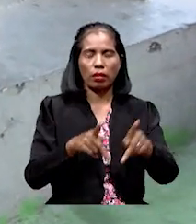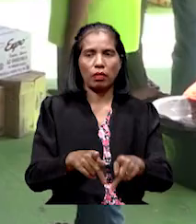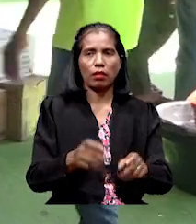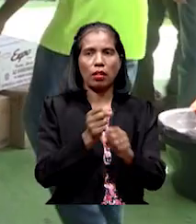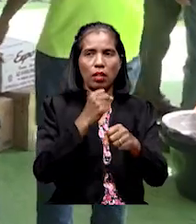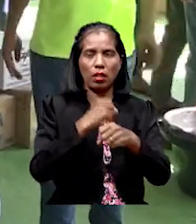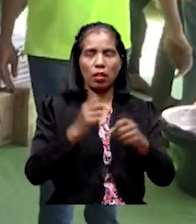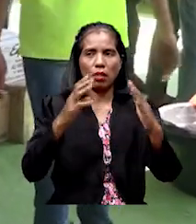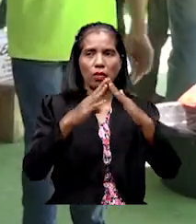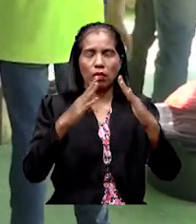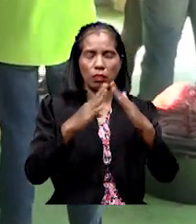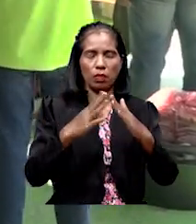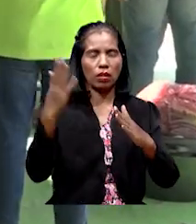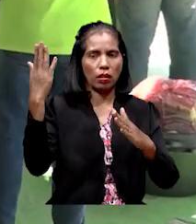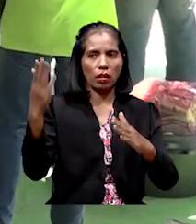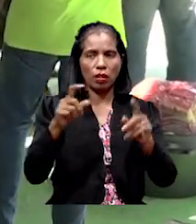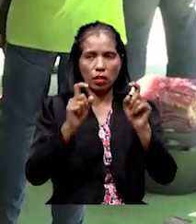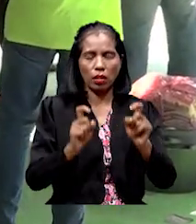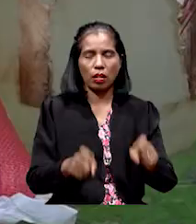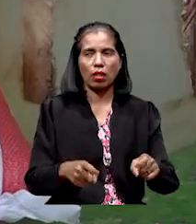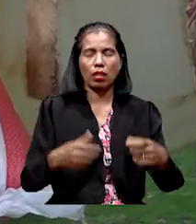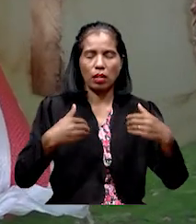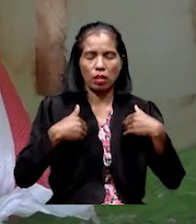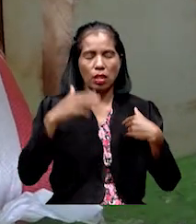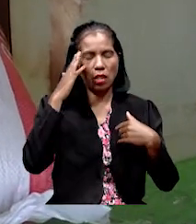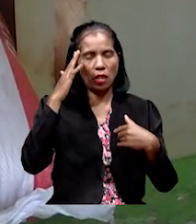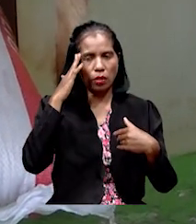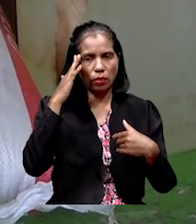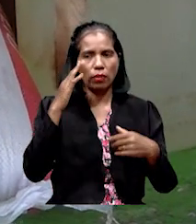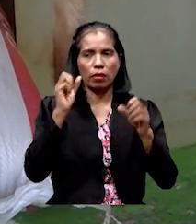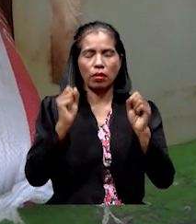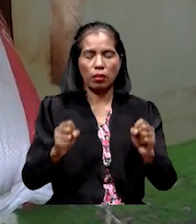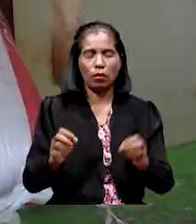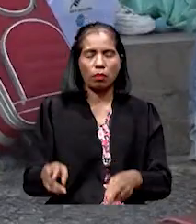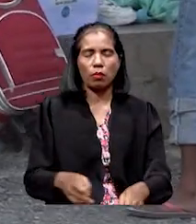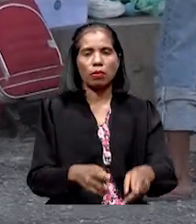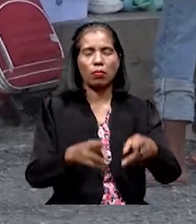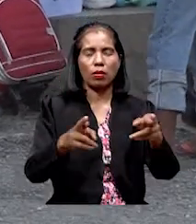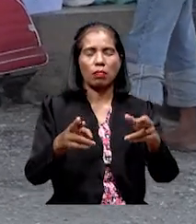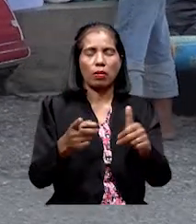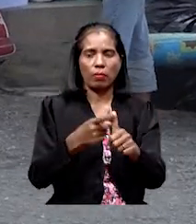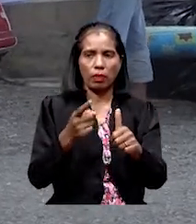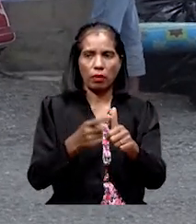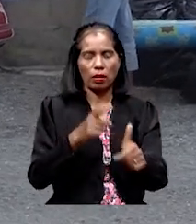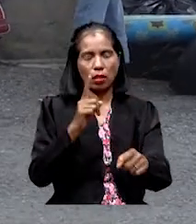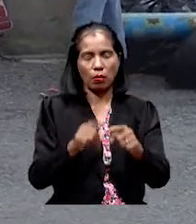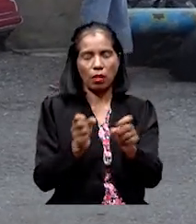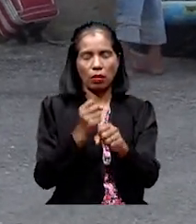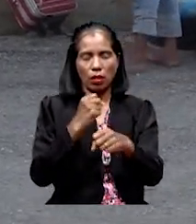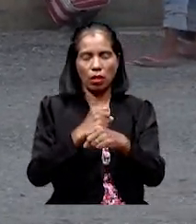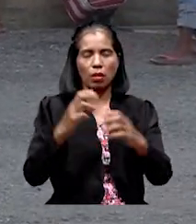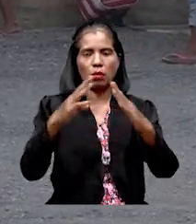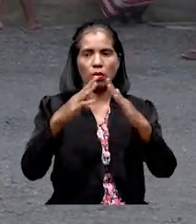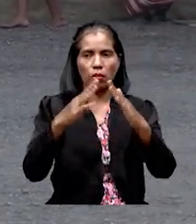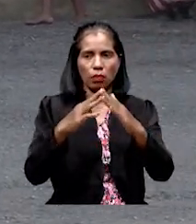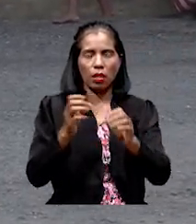konstrui uma ia mota ninin, tenki ia konsensia katak mota mak iha uluk. Nune labele atu halu uma ia mota